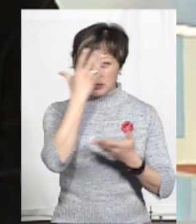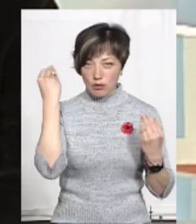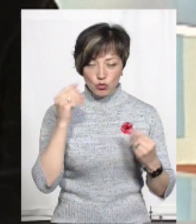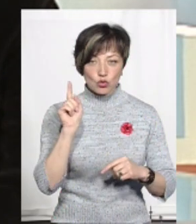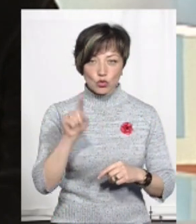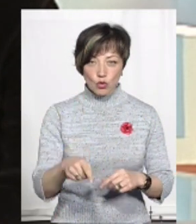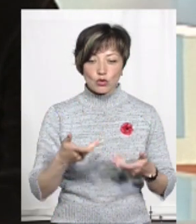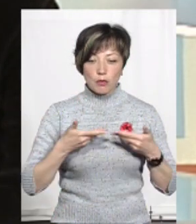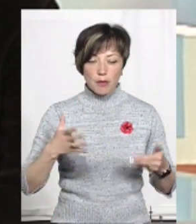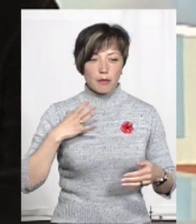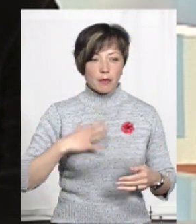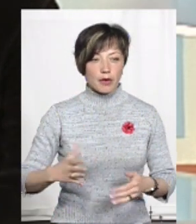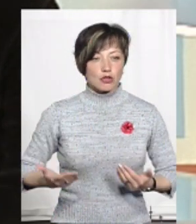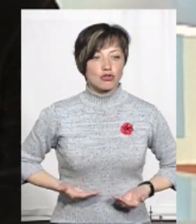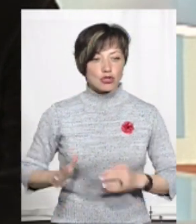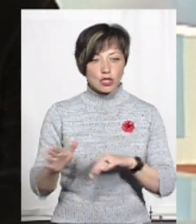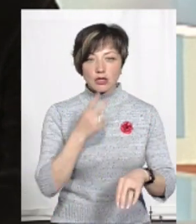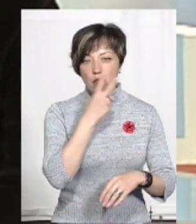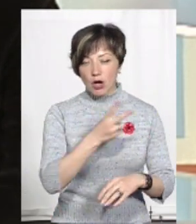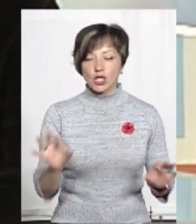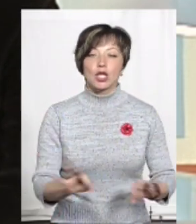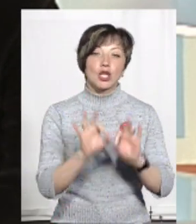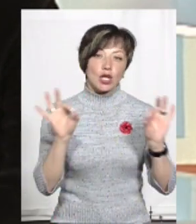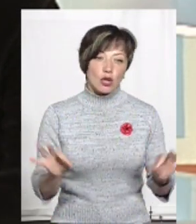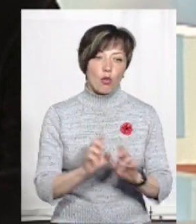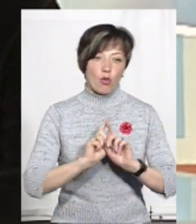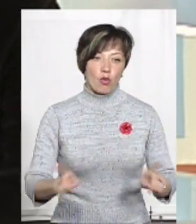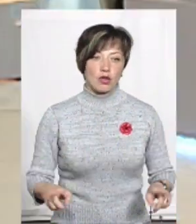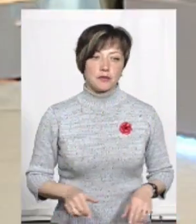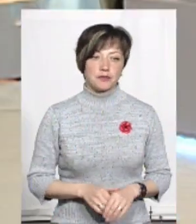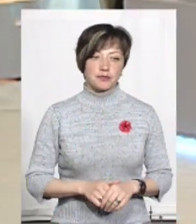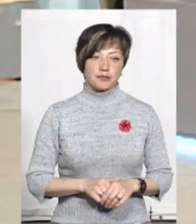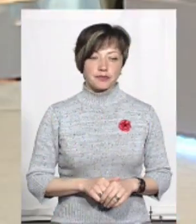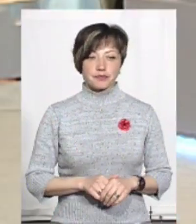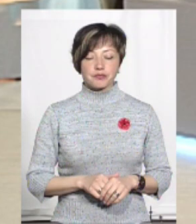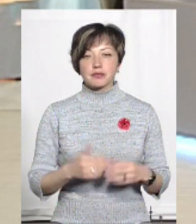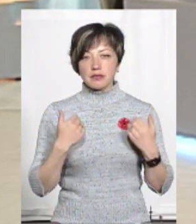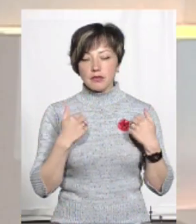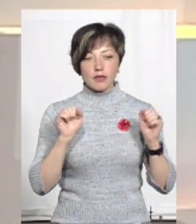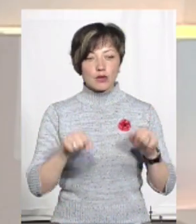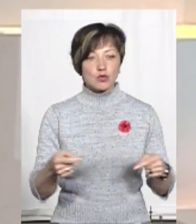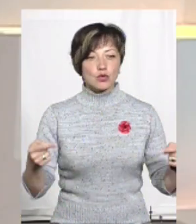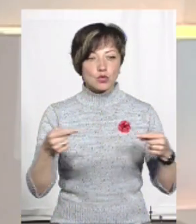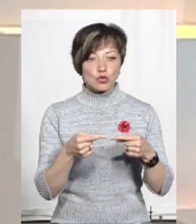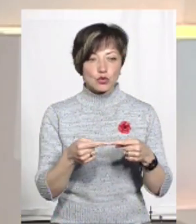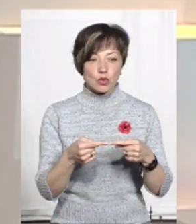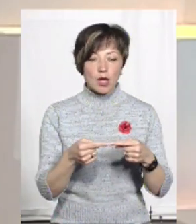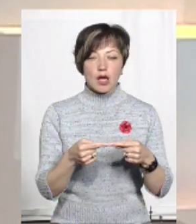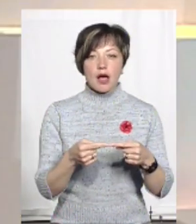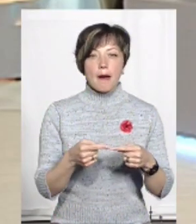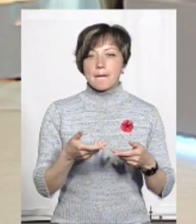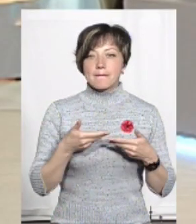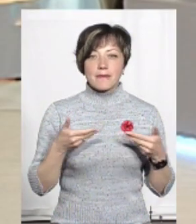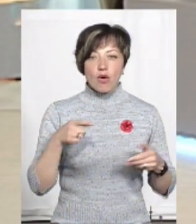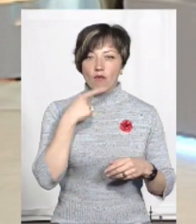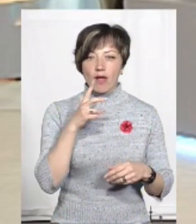того, що ми пережили, і те, що ми бачили. Ніколи. Я, можна, уточню? Так, у нас дискусія. Ласка. Мова йде